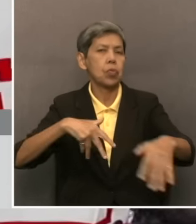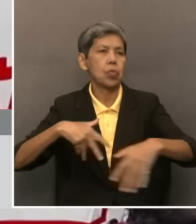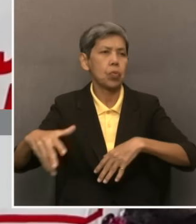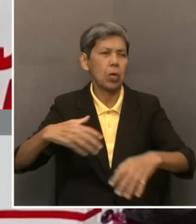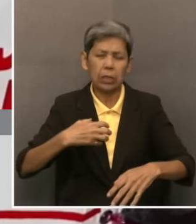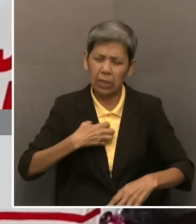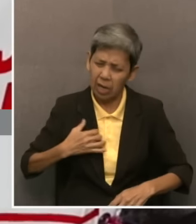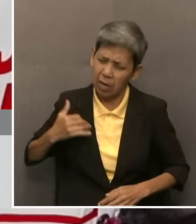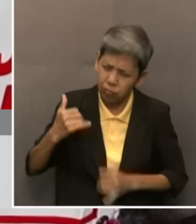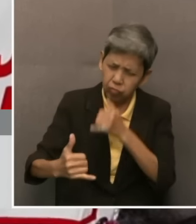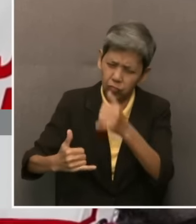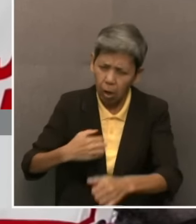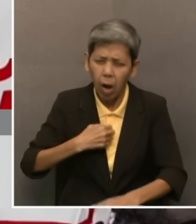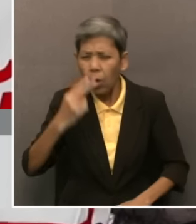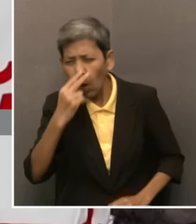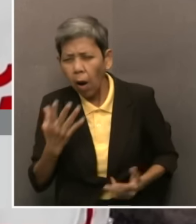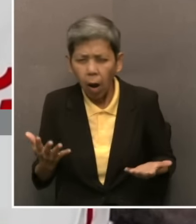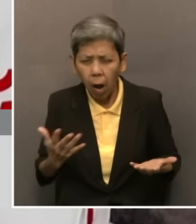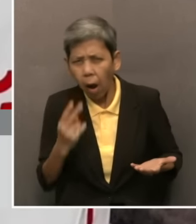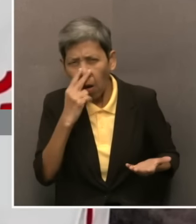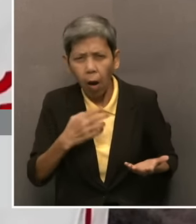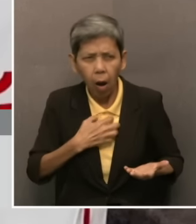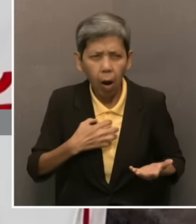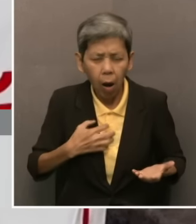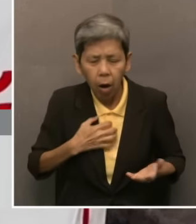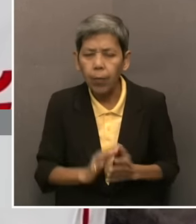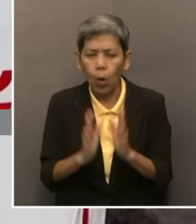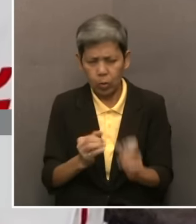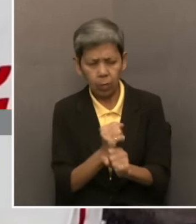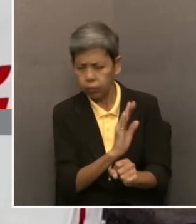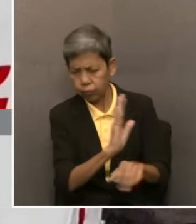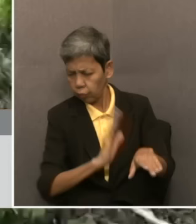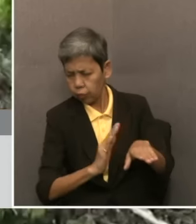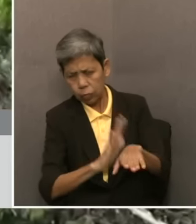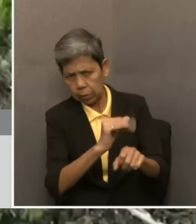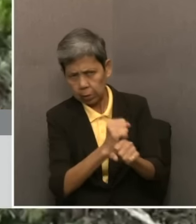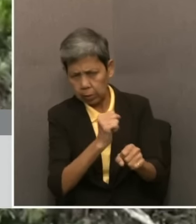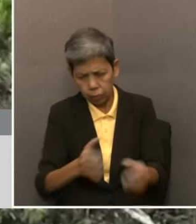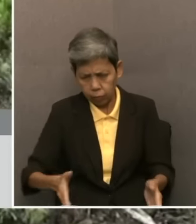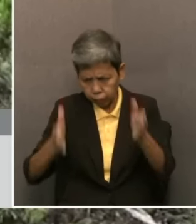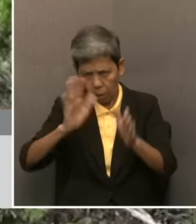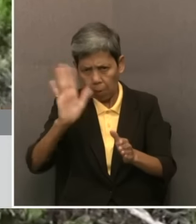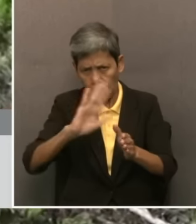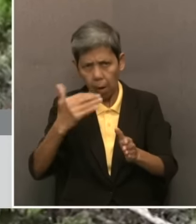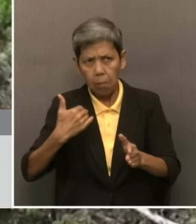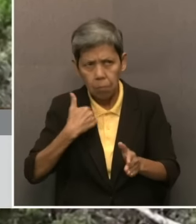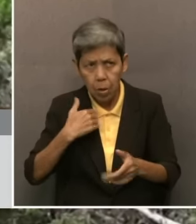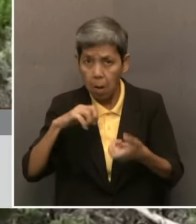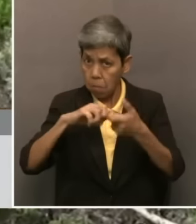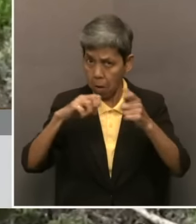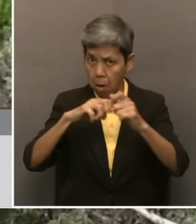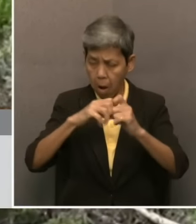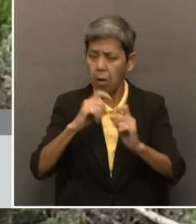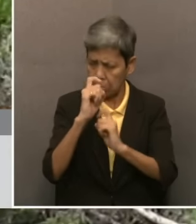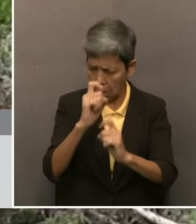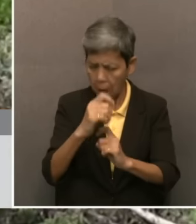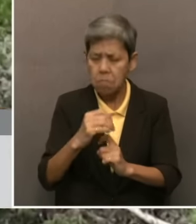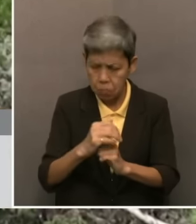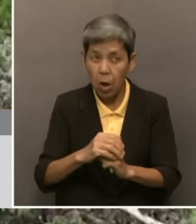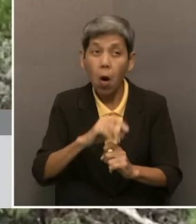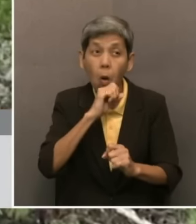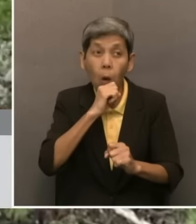ามเดินทางเข้าไปดูความเสียหายซึ่งเจ้าหน้าที่ยังฝากเตือนนะคะว่าไม่ให้ขึ้นไปเพราะว่าอาจจะได้รับอันตรายได้ห